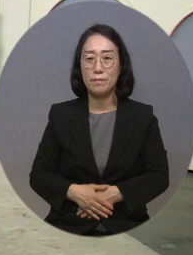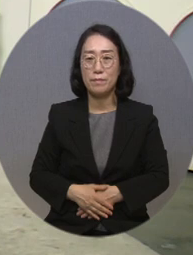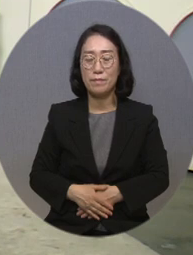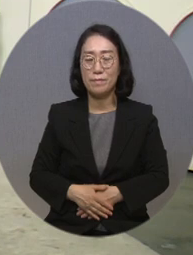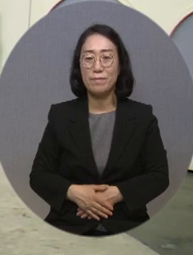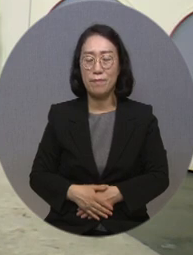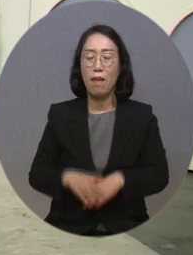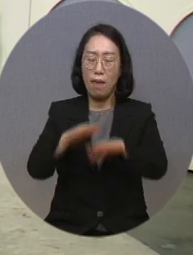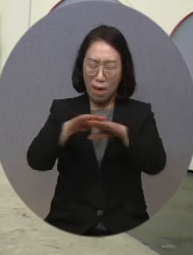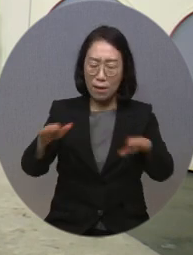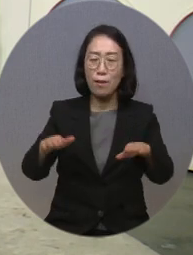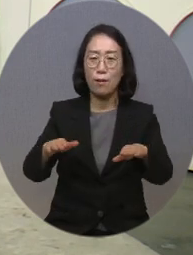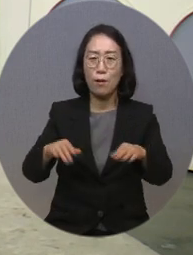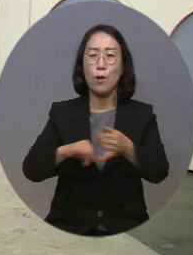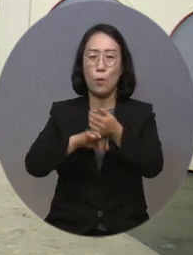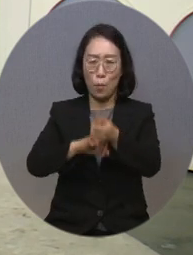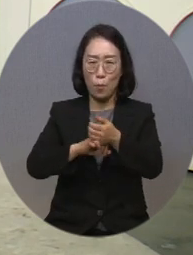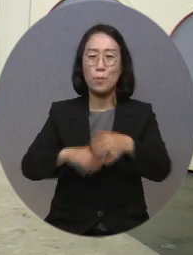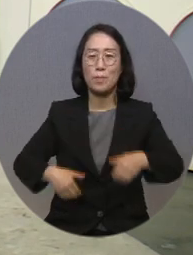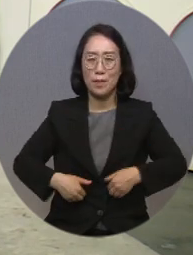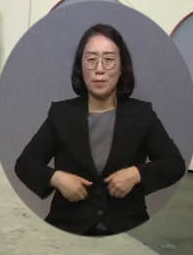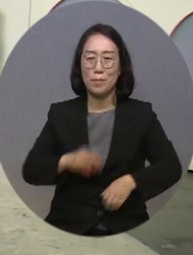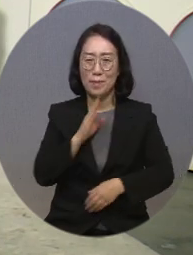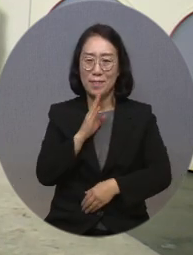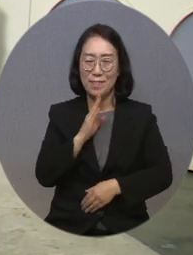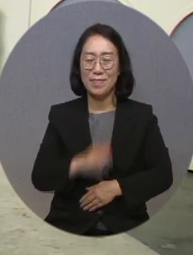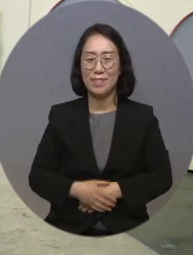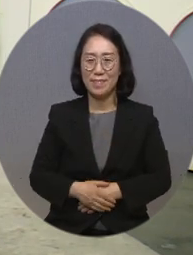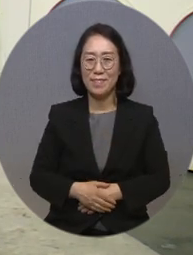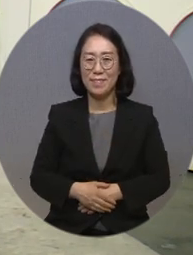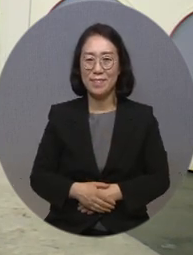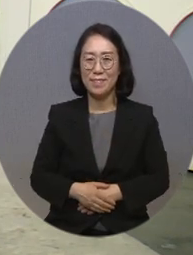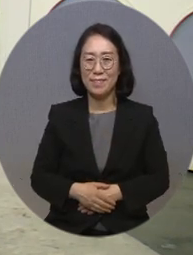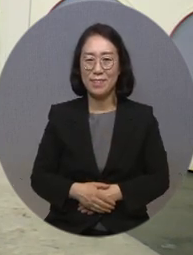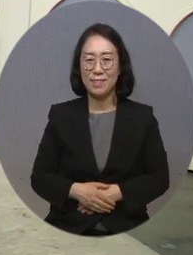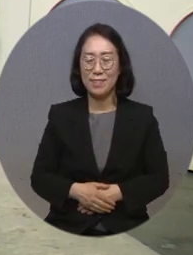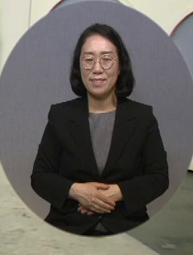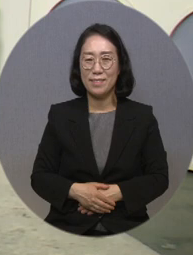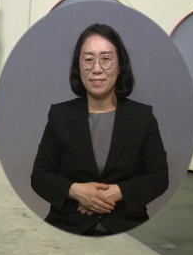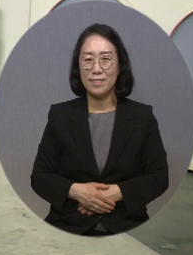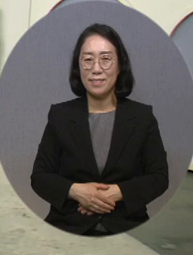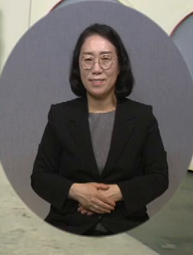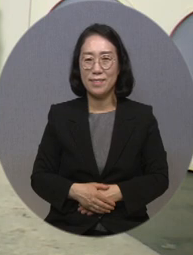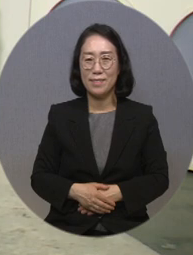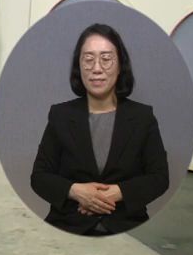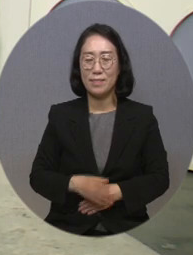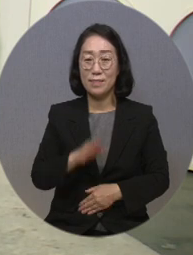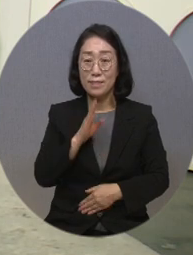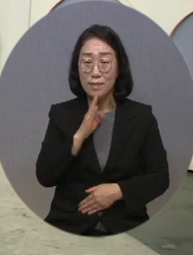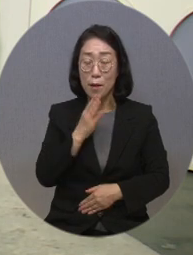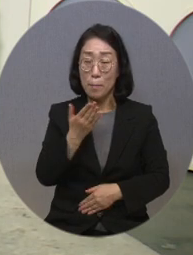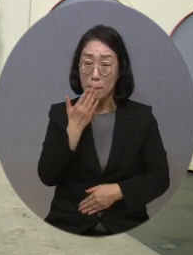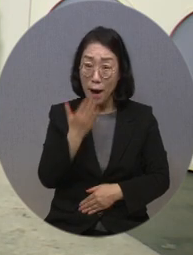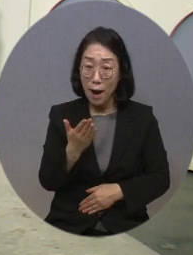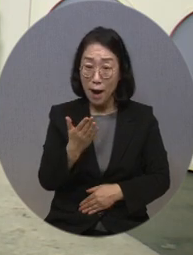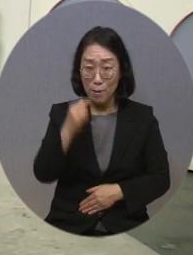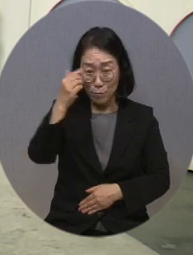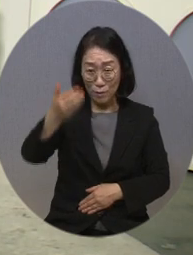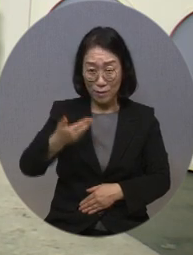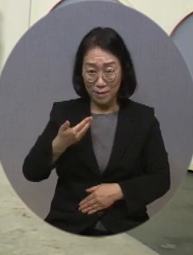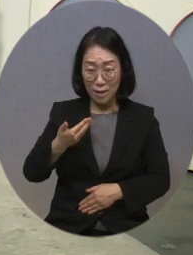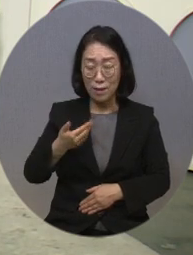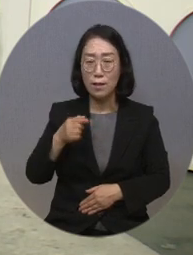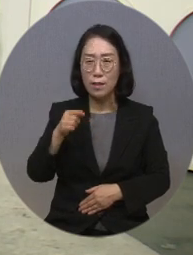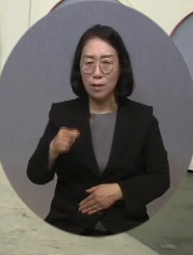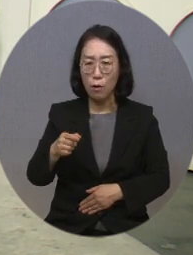아니, 그거 뭐 당연한 말씀인데 저는 풀어야 된다고 봅니다. 예. 풀 수가 있냐 이렇게 물으셨는데 그건